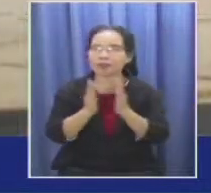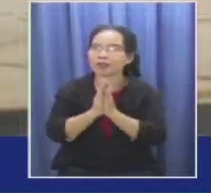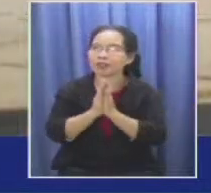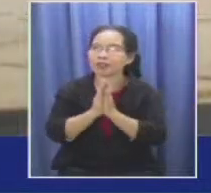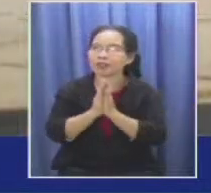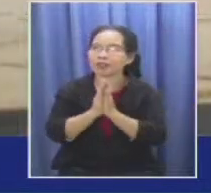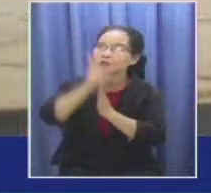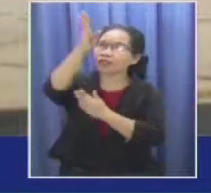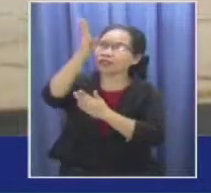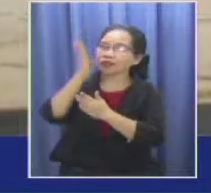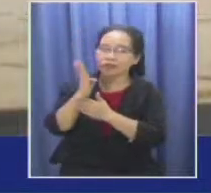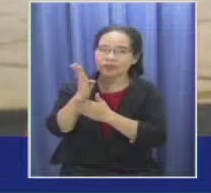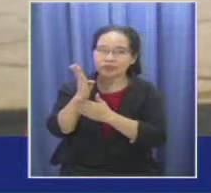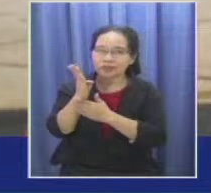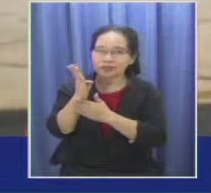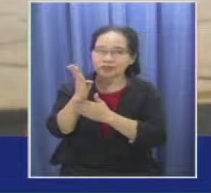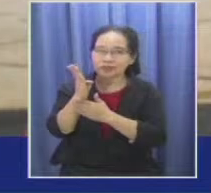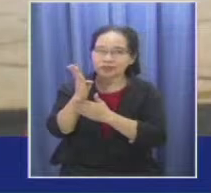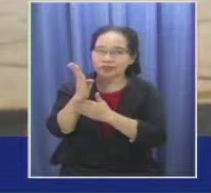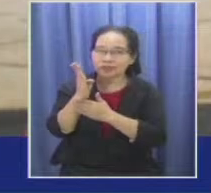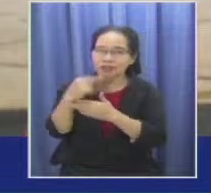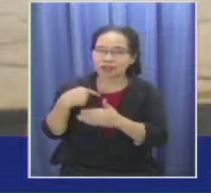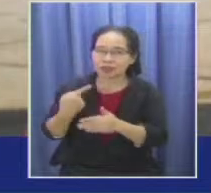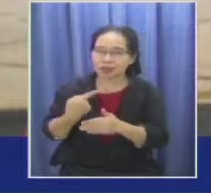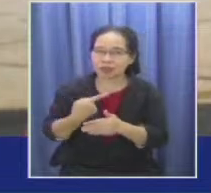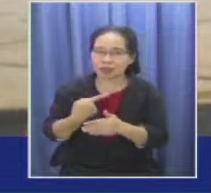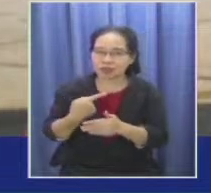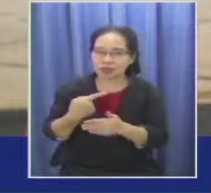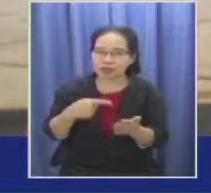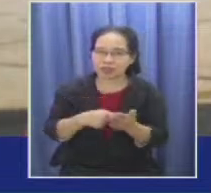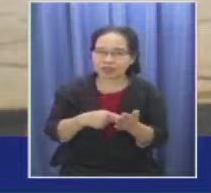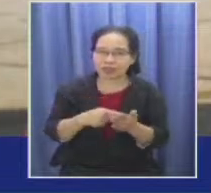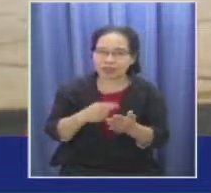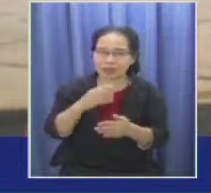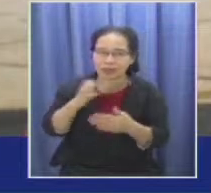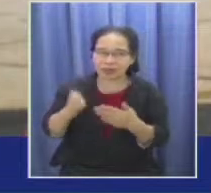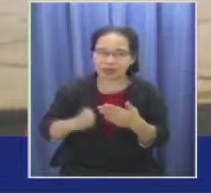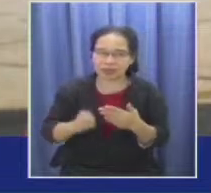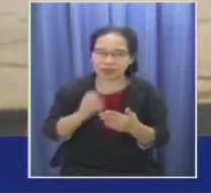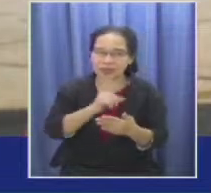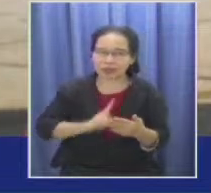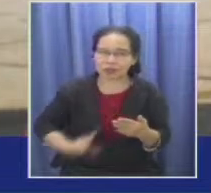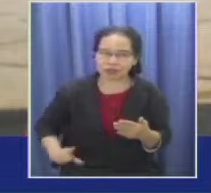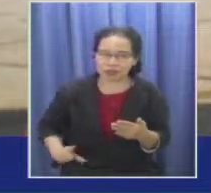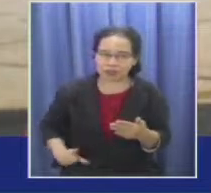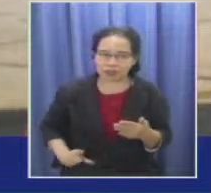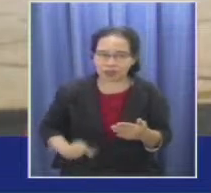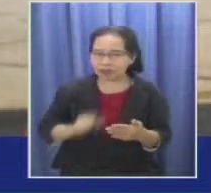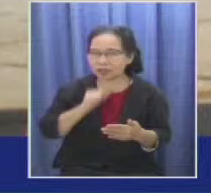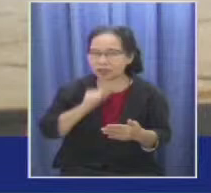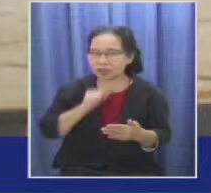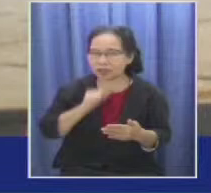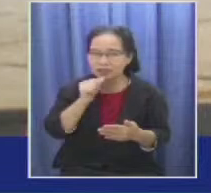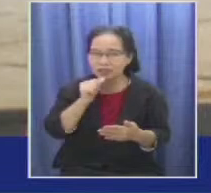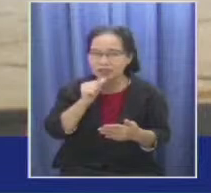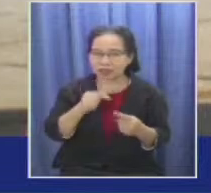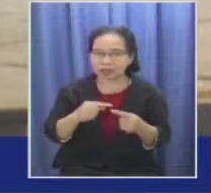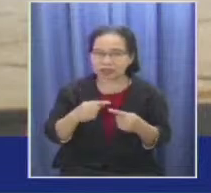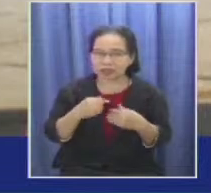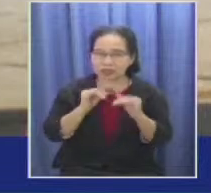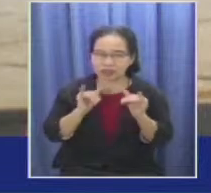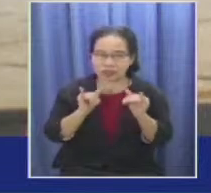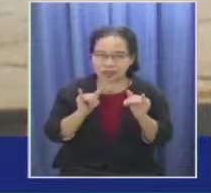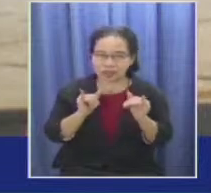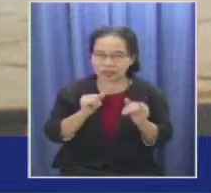na yɛbɛsi fam no odumu jakro bebiri na betwa ho hyiae